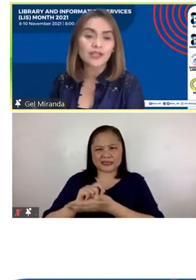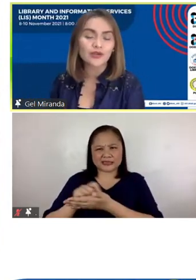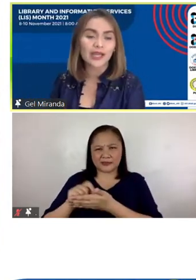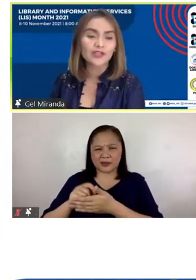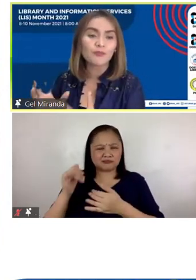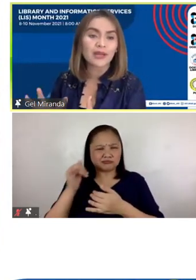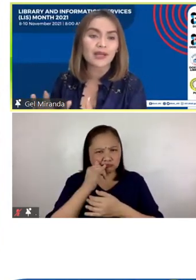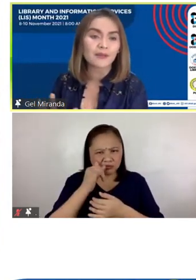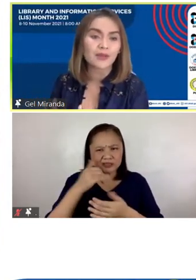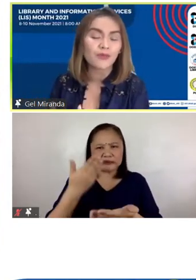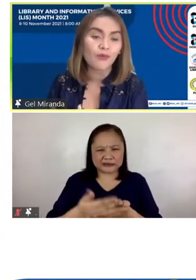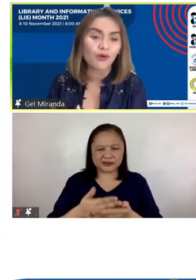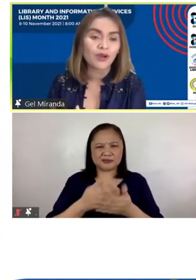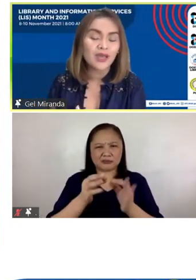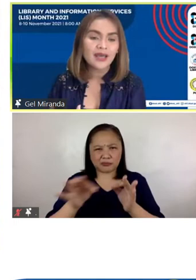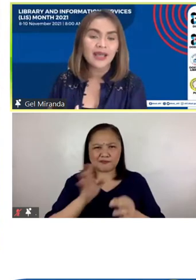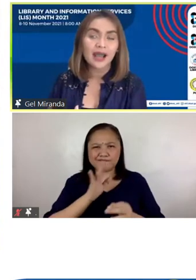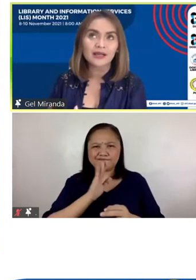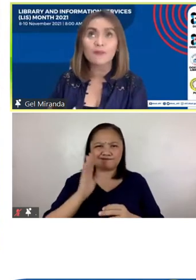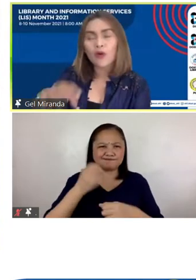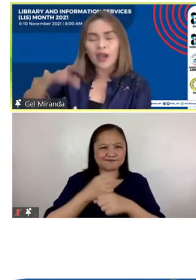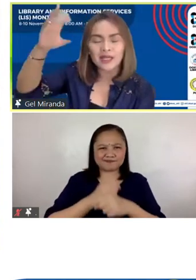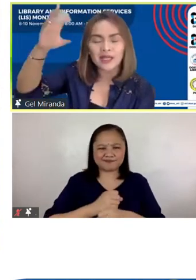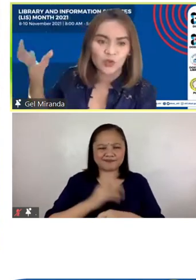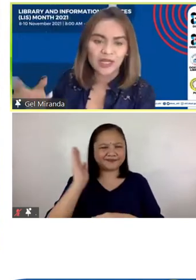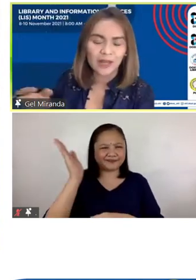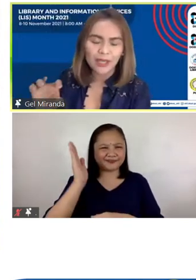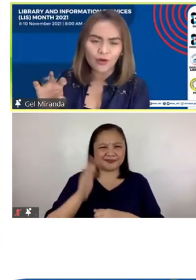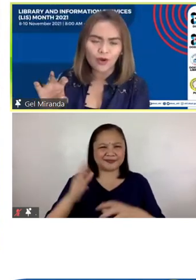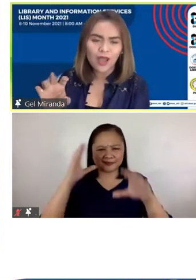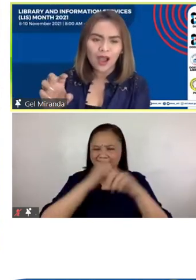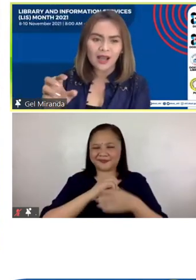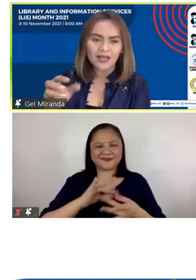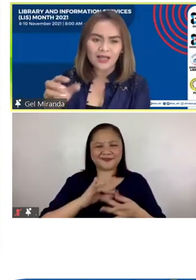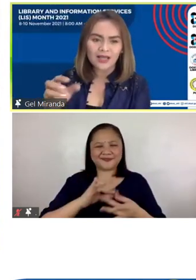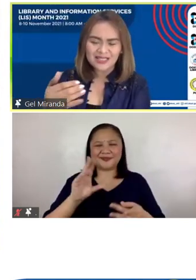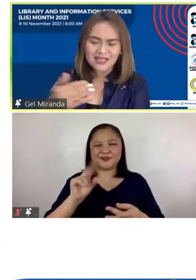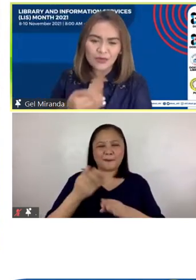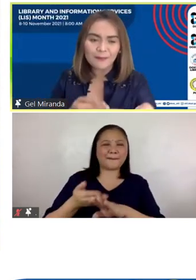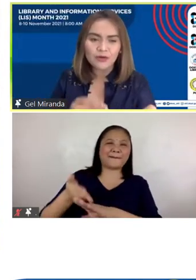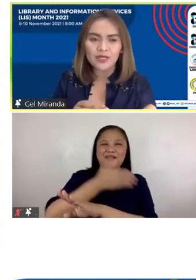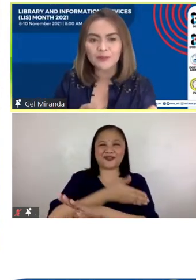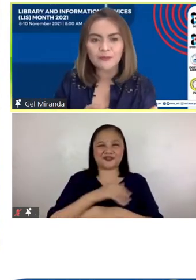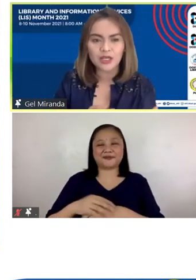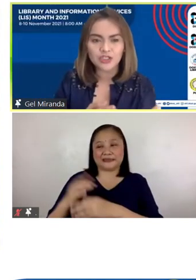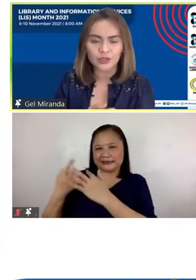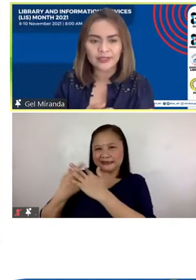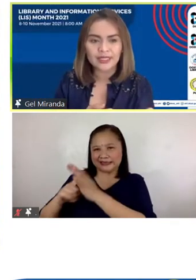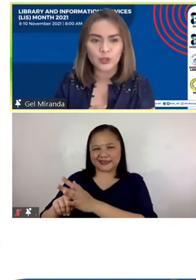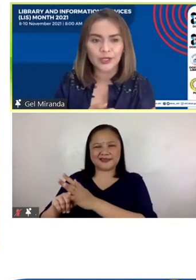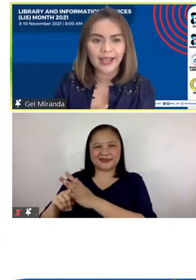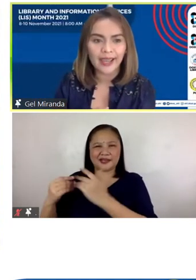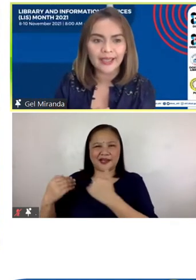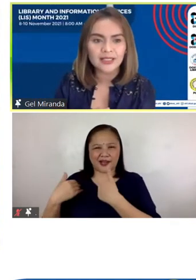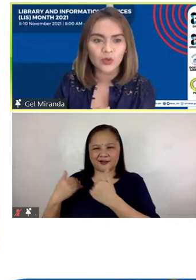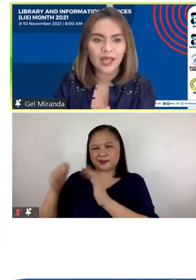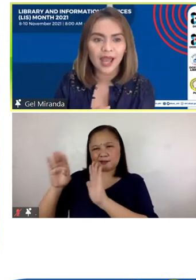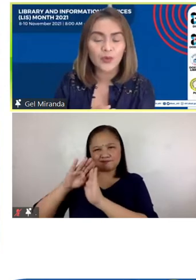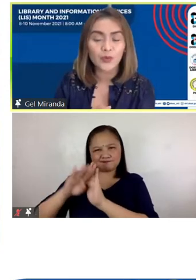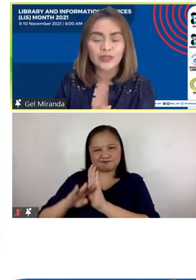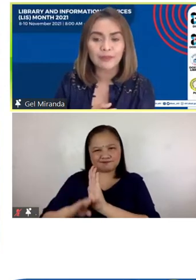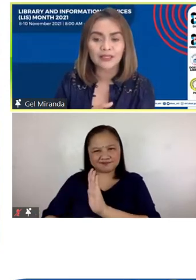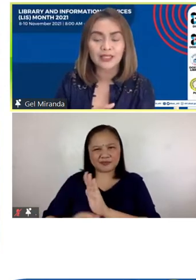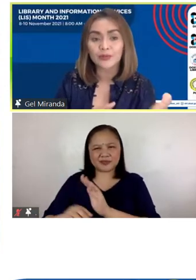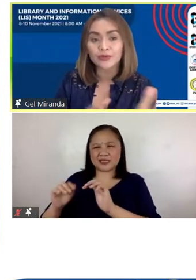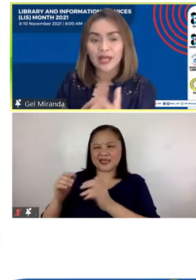sa location, ay doon pa lang kami bubuo ng kabuuan ng storya. Pero sa simula, meron na kami mga shortlist or guides on how